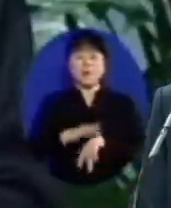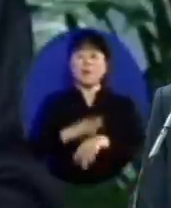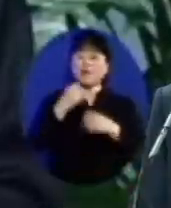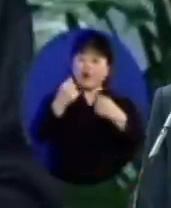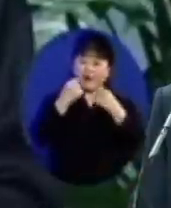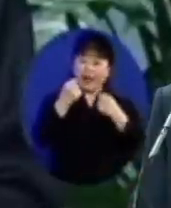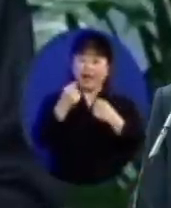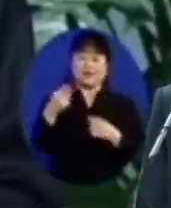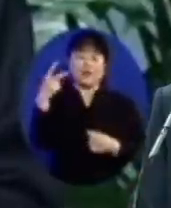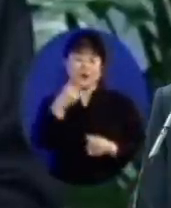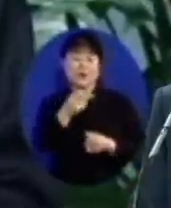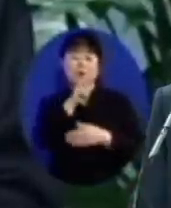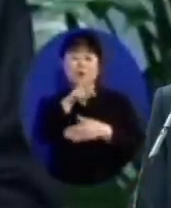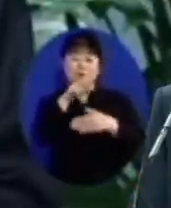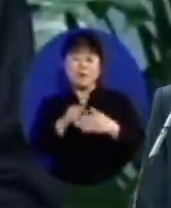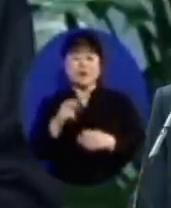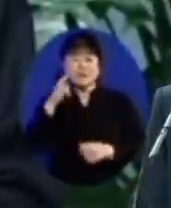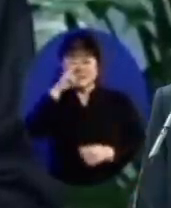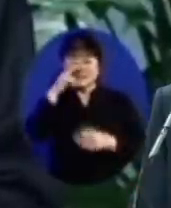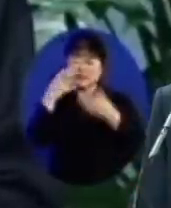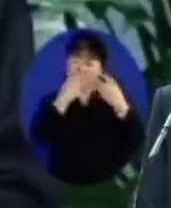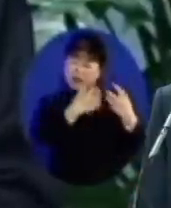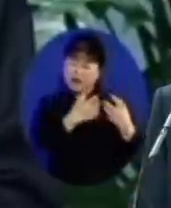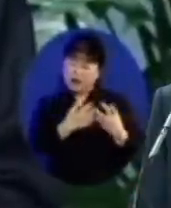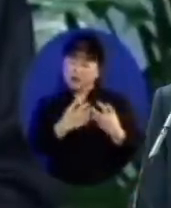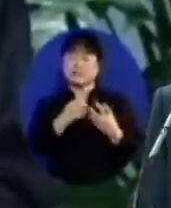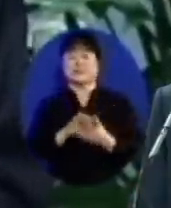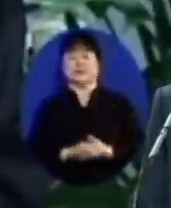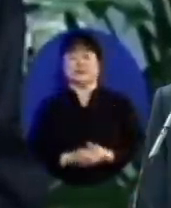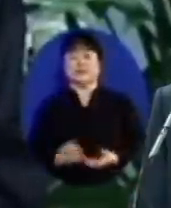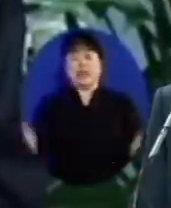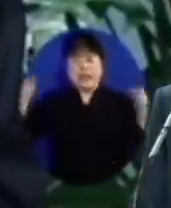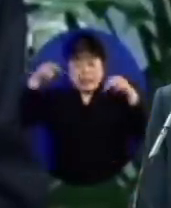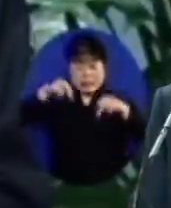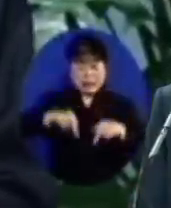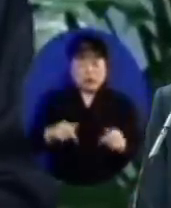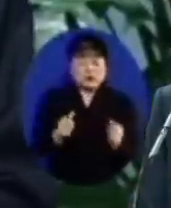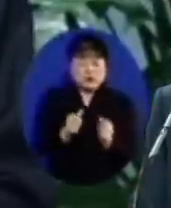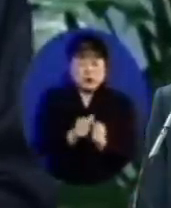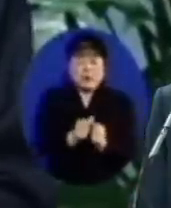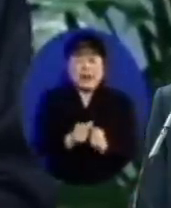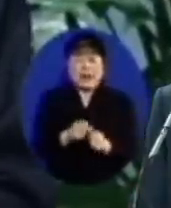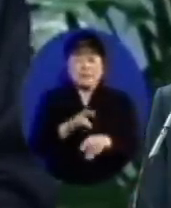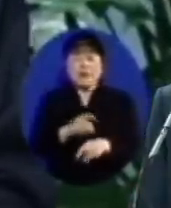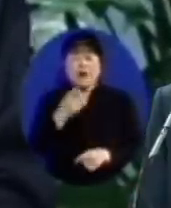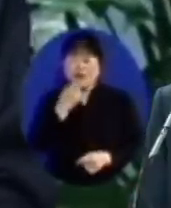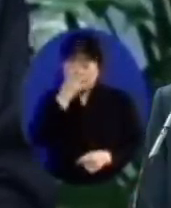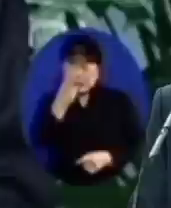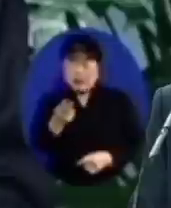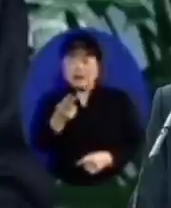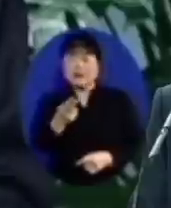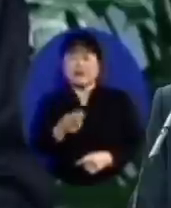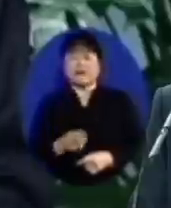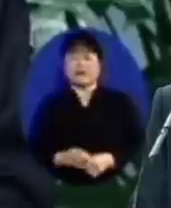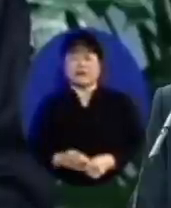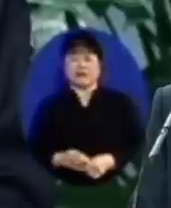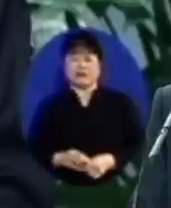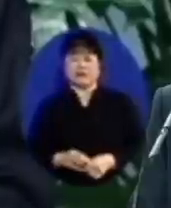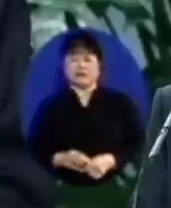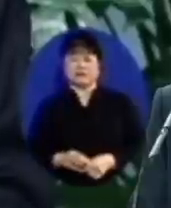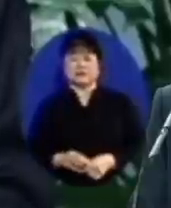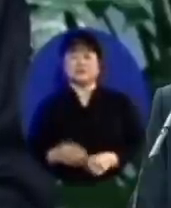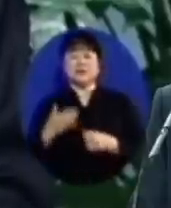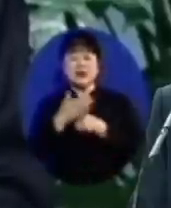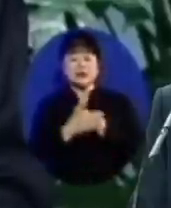건강하고 그리고 마음의 시기가 꽉 들어차면 계곡같이 좁은 마음으로 뼈를 썩게 하는 것입니다. 너그러운 사람에게는 은혜를